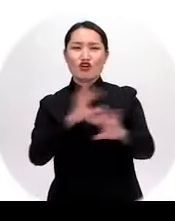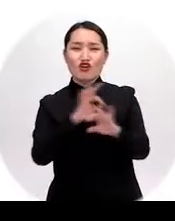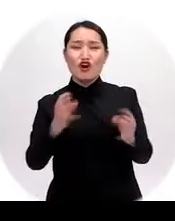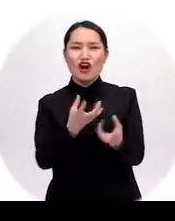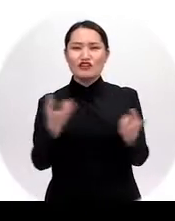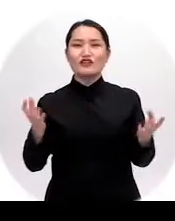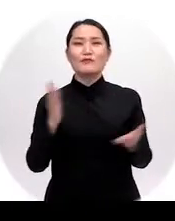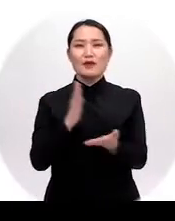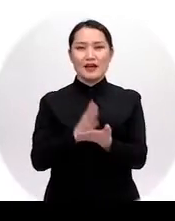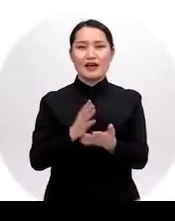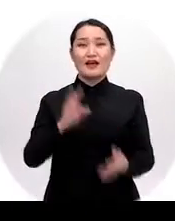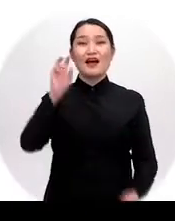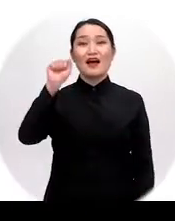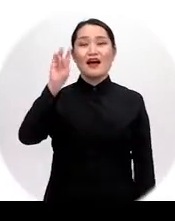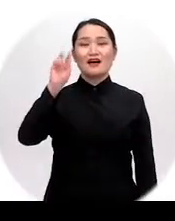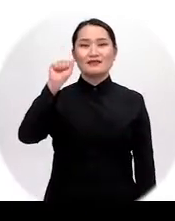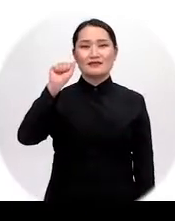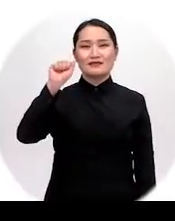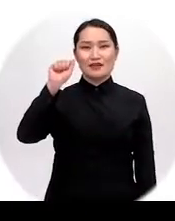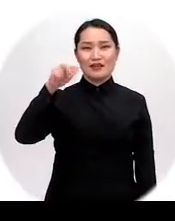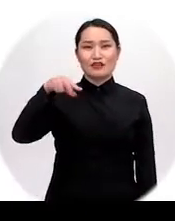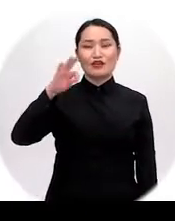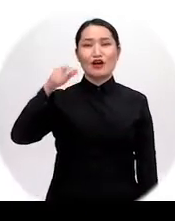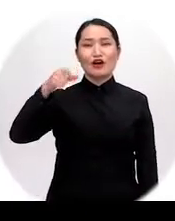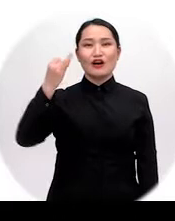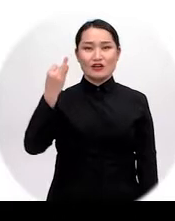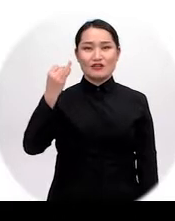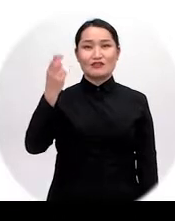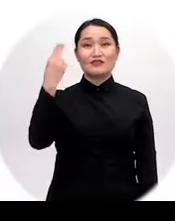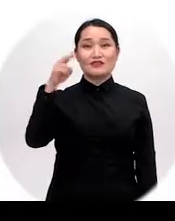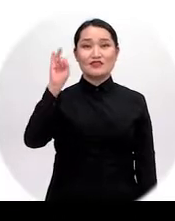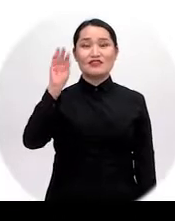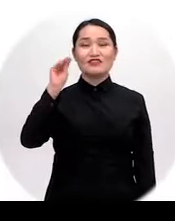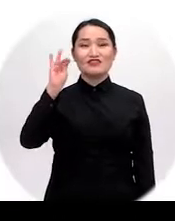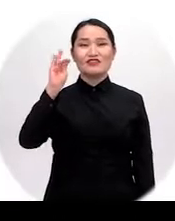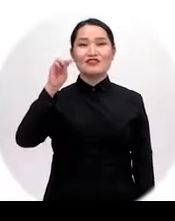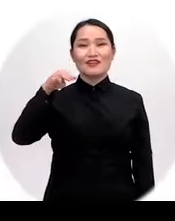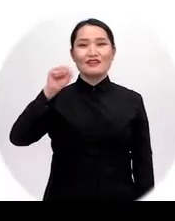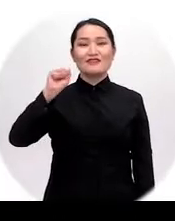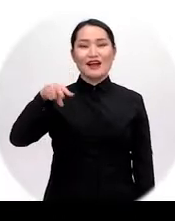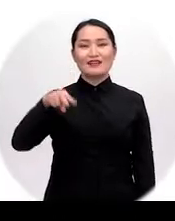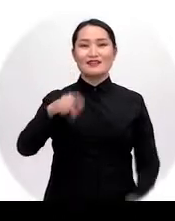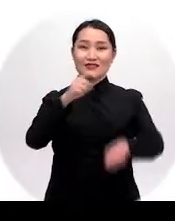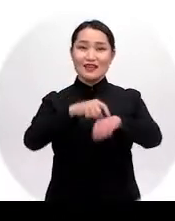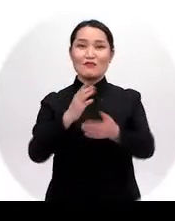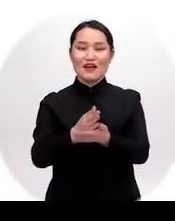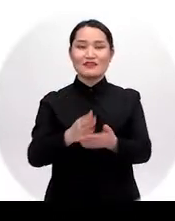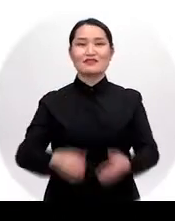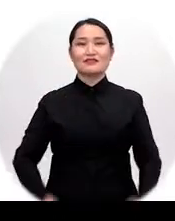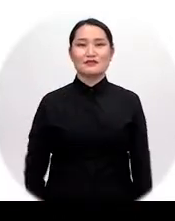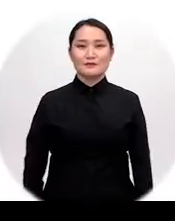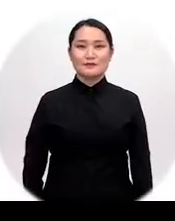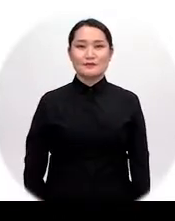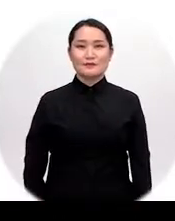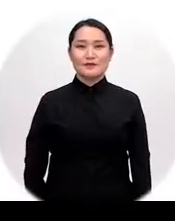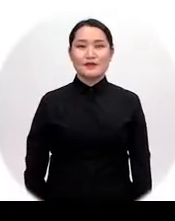Гэхдээ аналог буюу дижитал цаг гэж байдаг. Дижитал цаг нь бол яг одоо хэдэн цаг болж байгааг